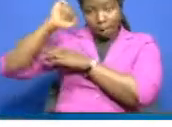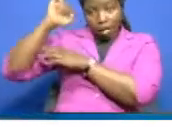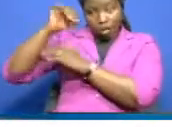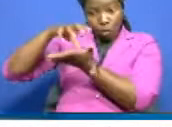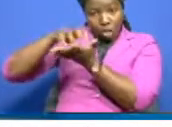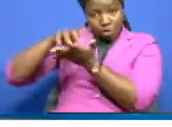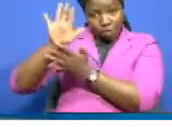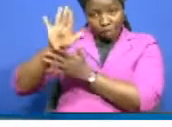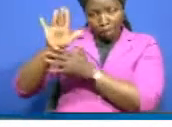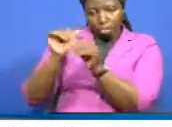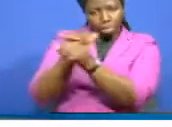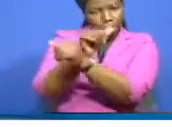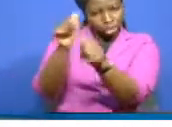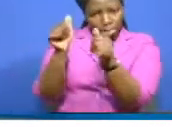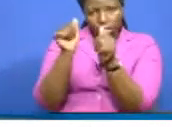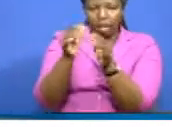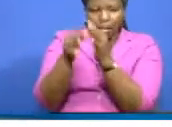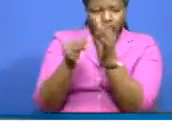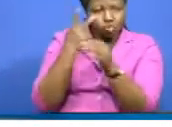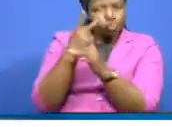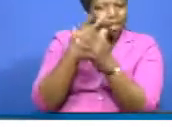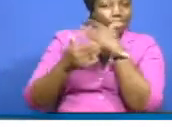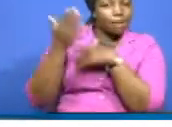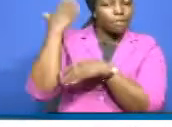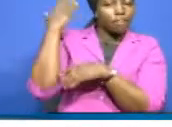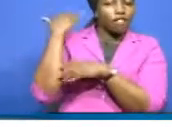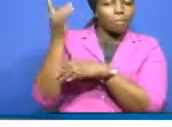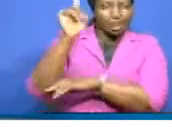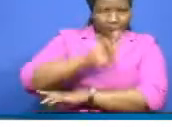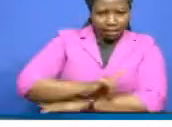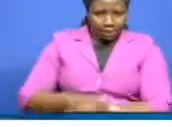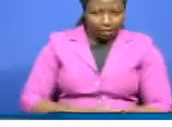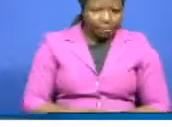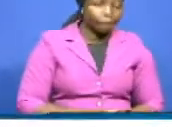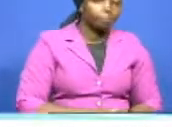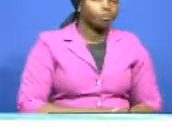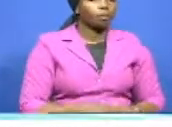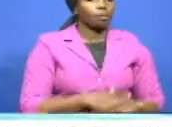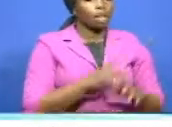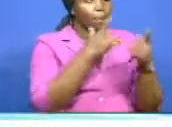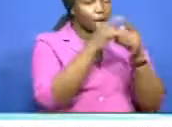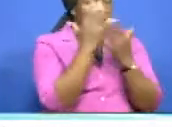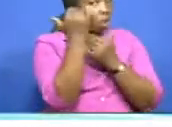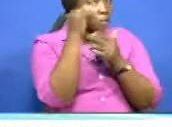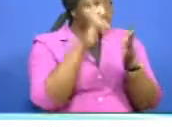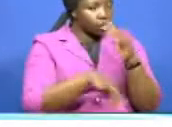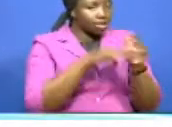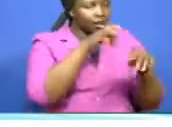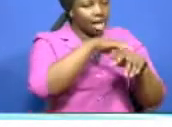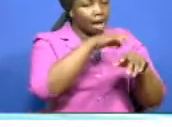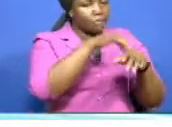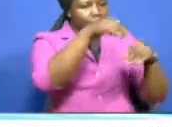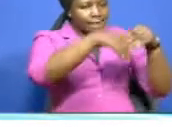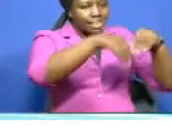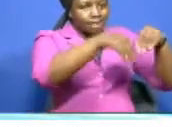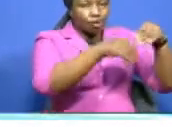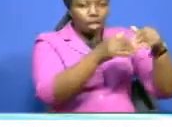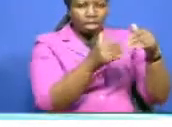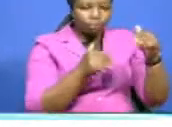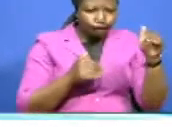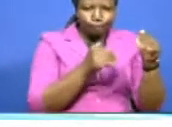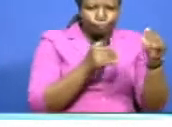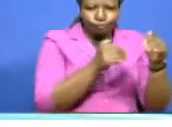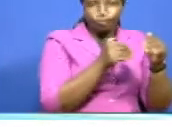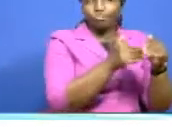tukiangalia hapo jadi ambapo mambo yalivyokuwa. Lakini tunatumai ya kwamba wakati ambapo uchaguzi wenyewe unazidi kukaribia, ya kwamba